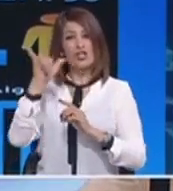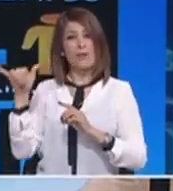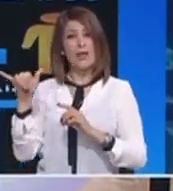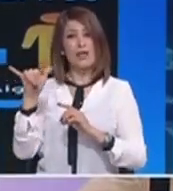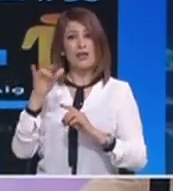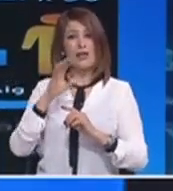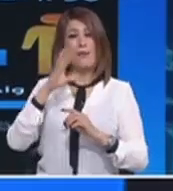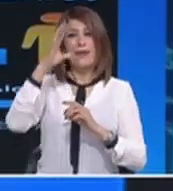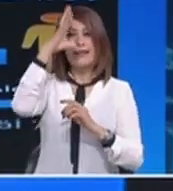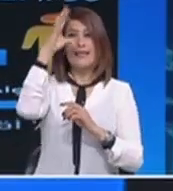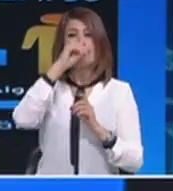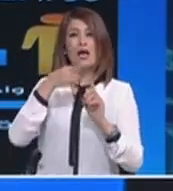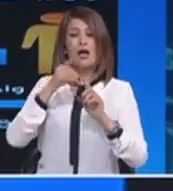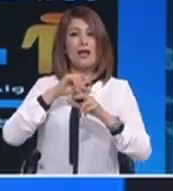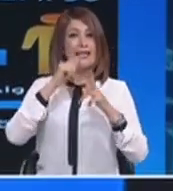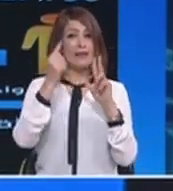يعني